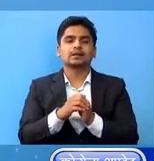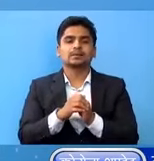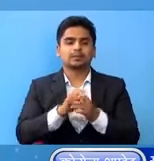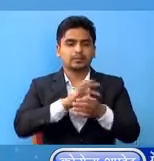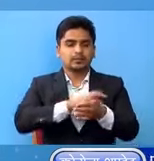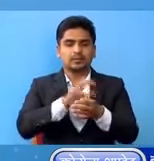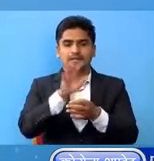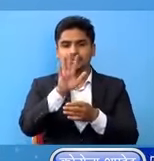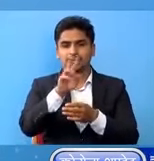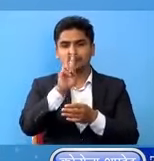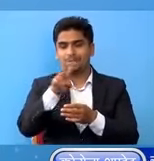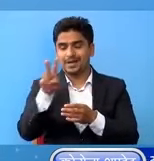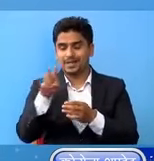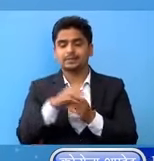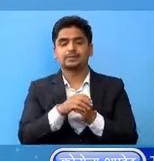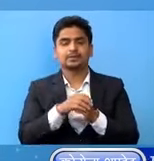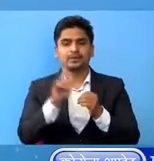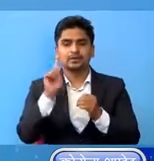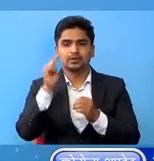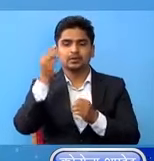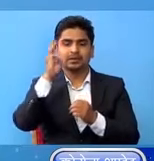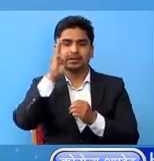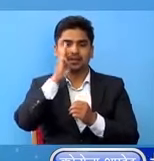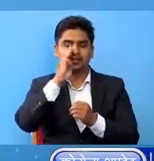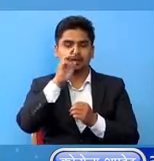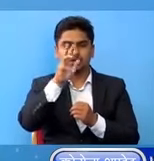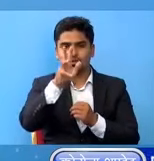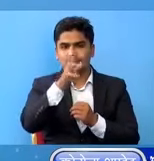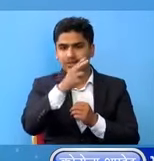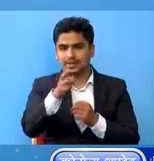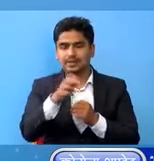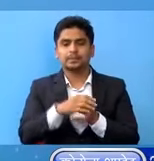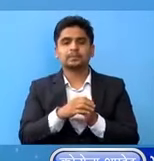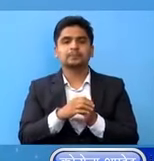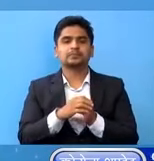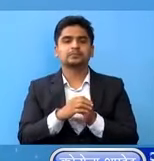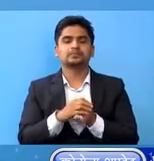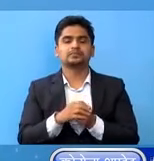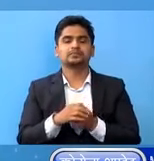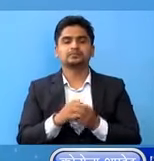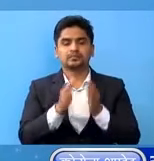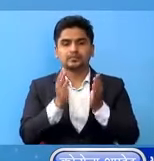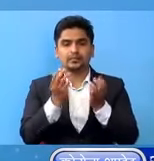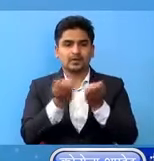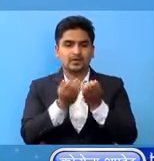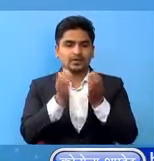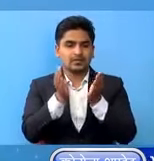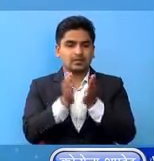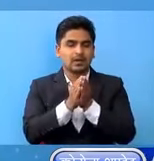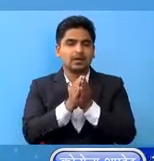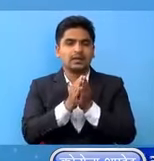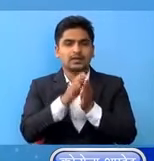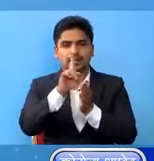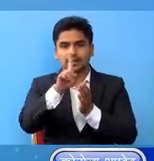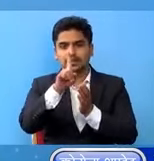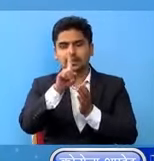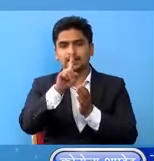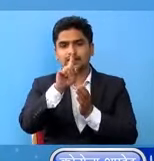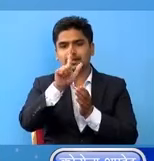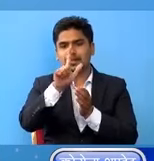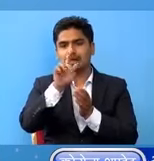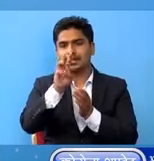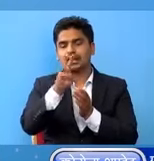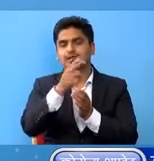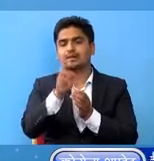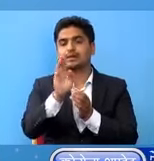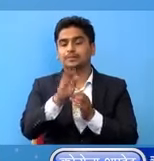प्रदेश पाँचमा 22 जना, कर्णाली प्रदेशमा 9 जना गरी जम्मा 173